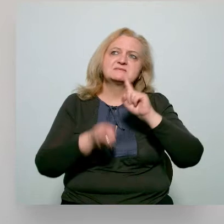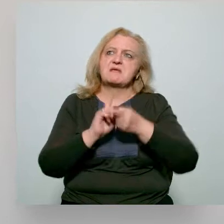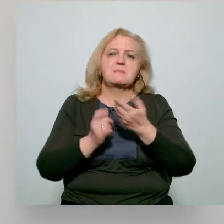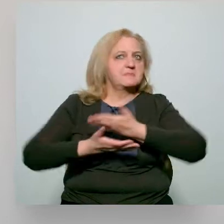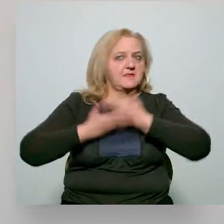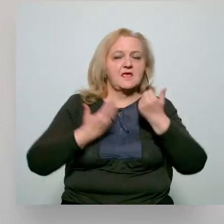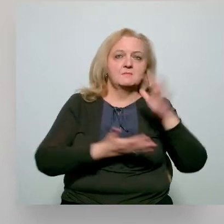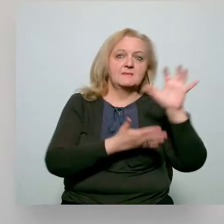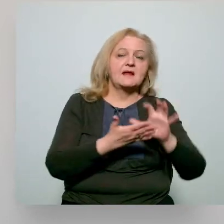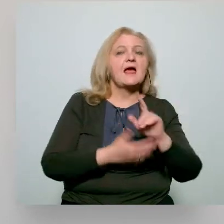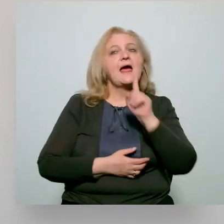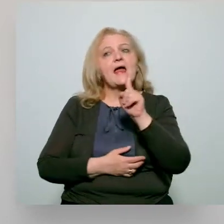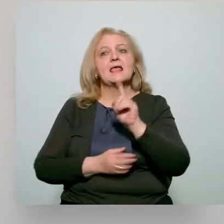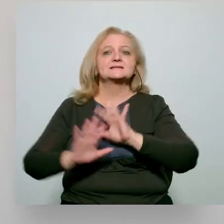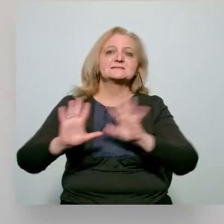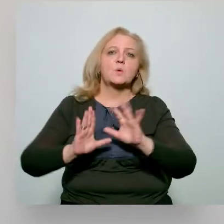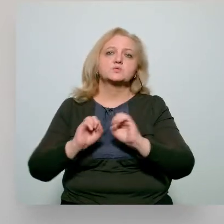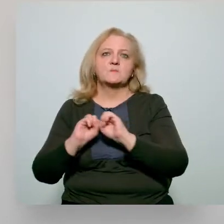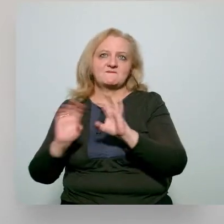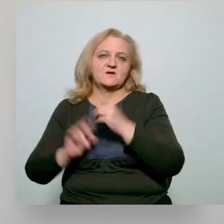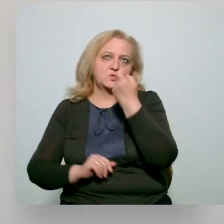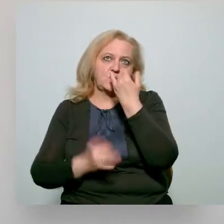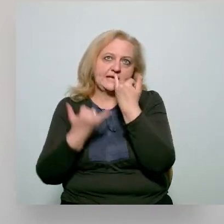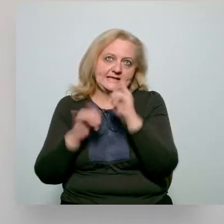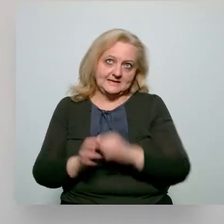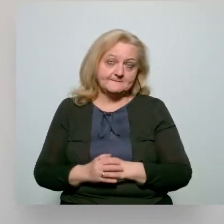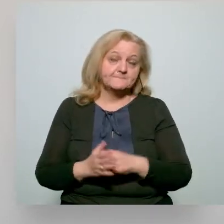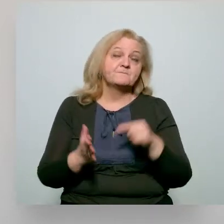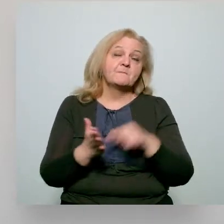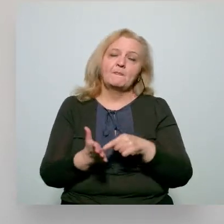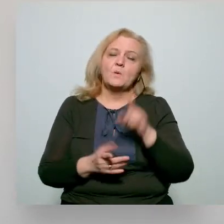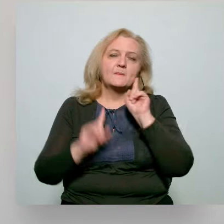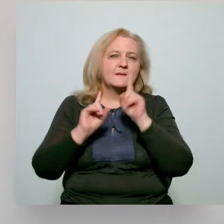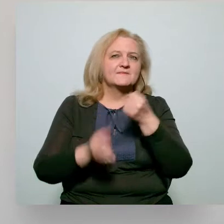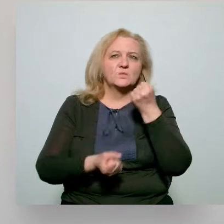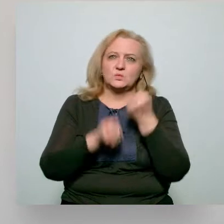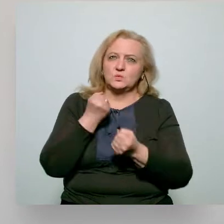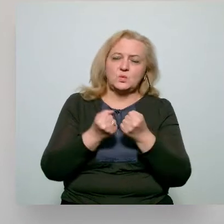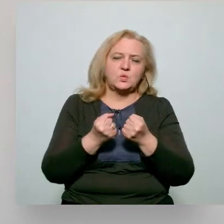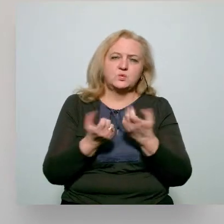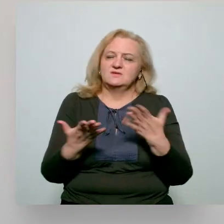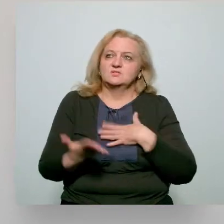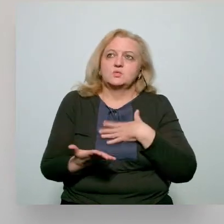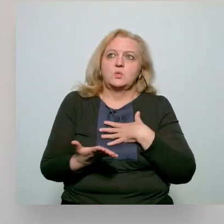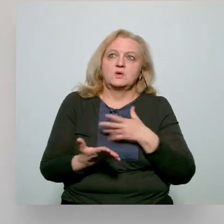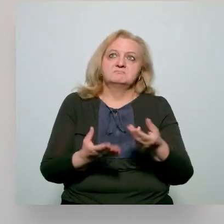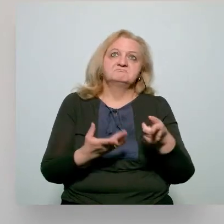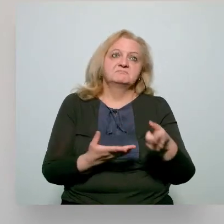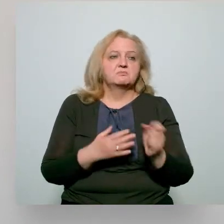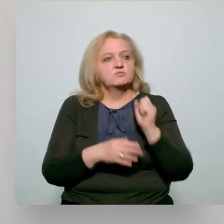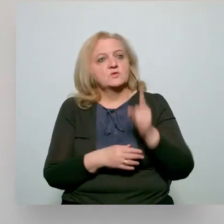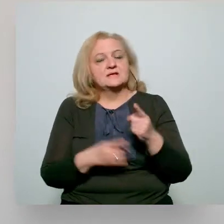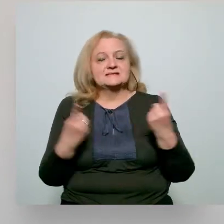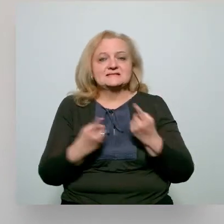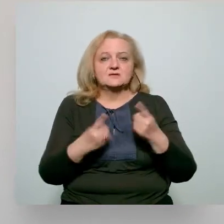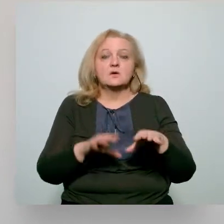zmieniał się sposób artykulacji tej teorii, bo tak naprawdę to jest bardzo trudne do uchwycenia tego fenomenu, tego zjawiska.